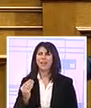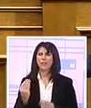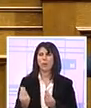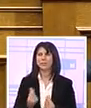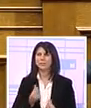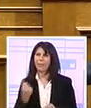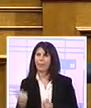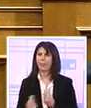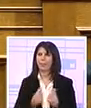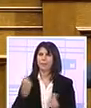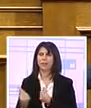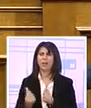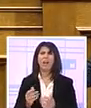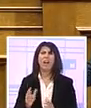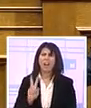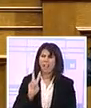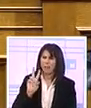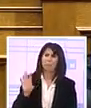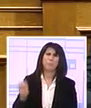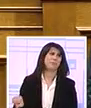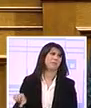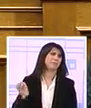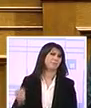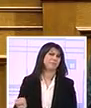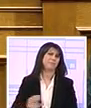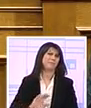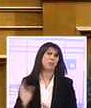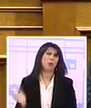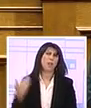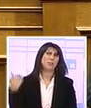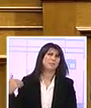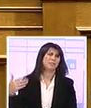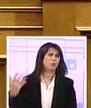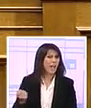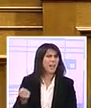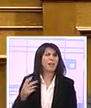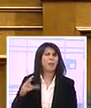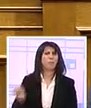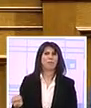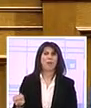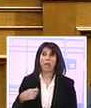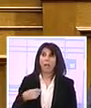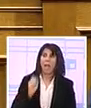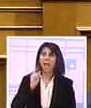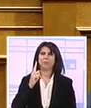τόσο προβλέψιμα και προβλέψιμες που δεν μπορούν να ευνηδιάζουν κανένα.